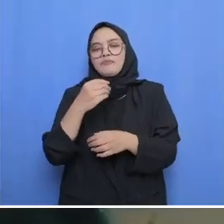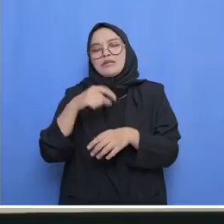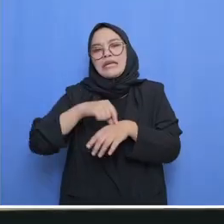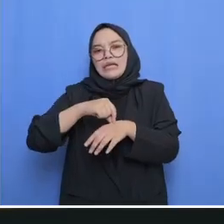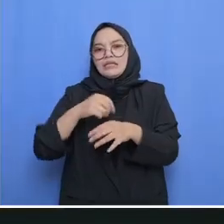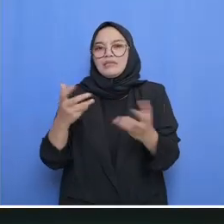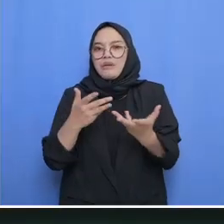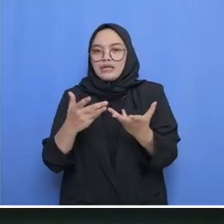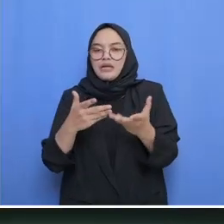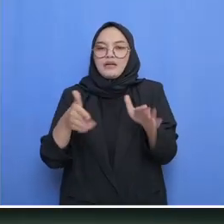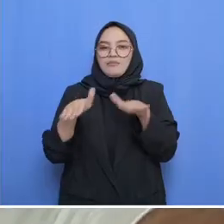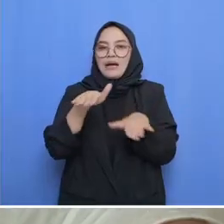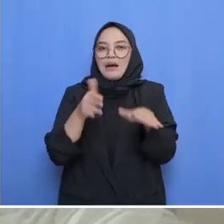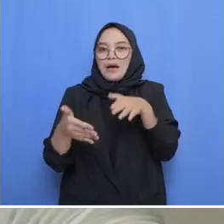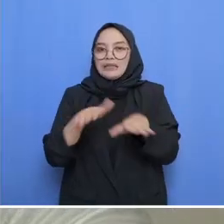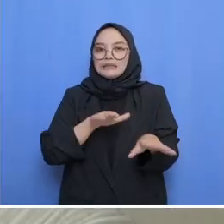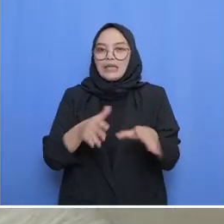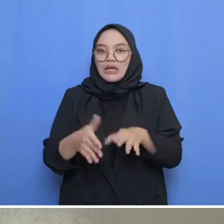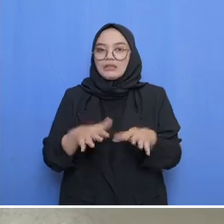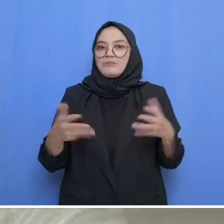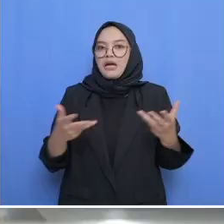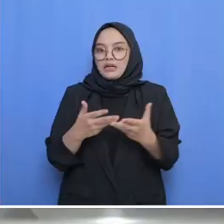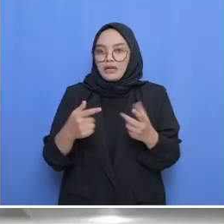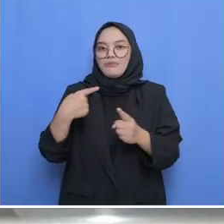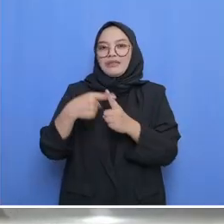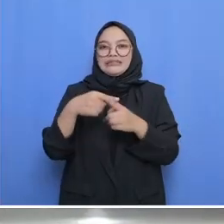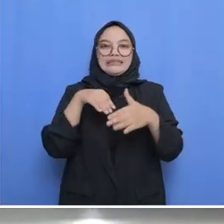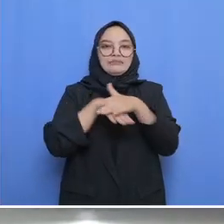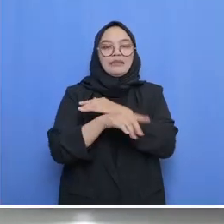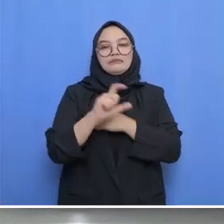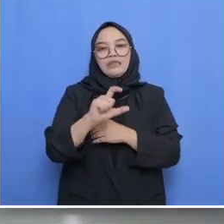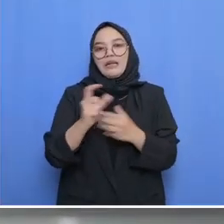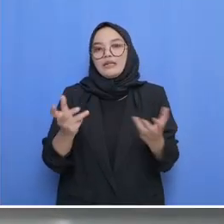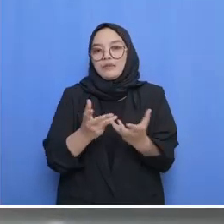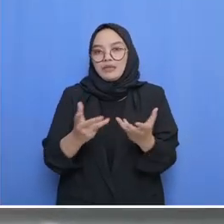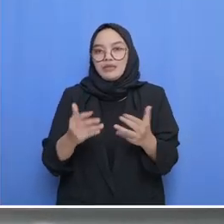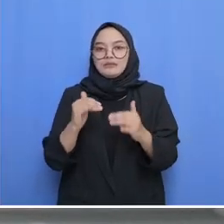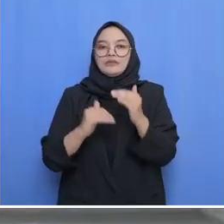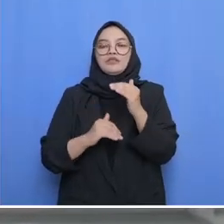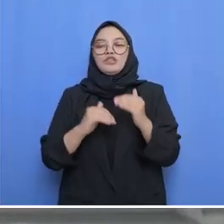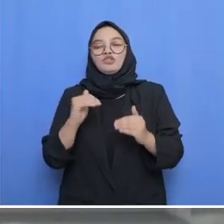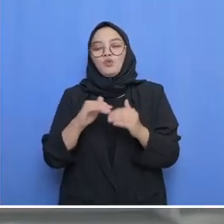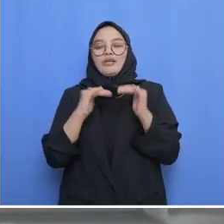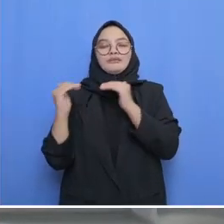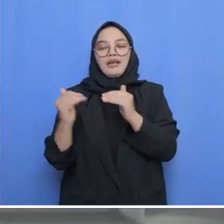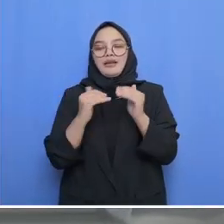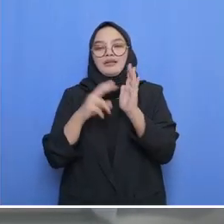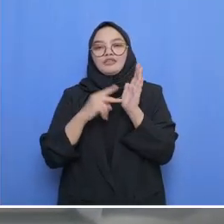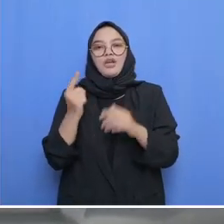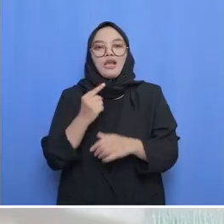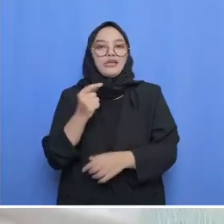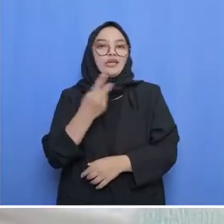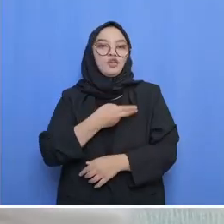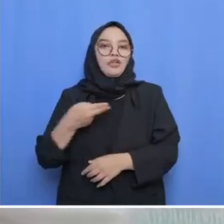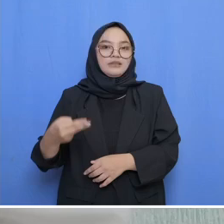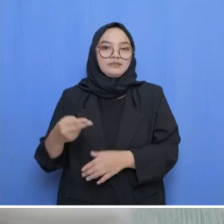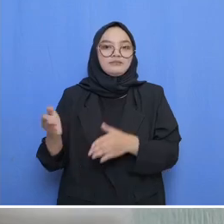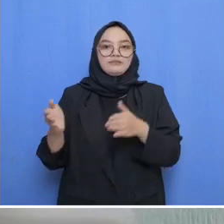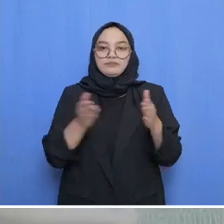proses pengolahan daging, pengemasan dan penyimpanan, sesuai dengan kurikulum standar kompetensi kerja nasional